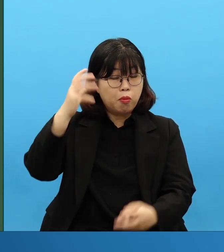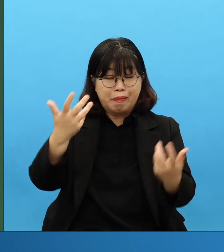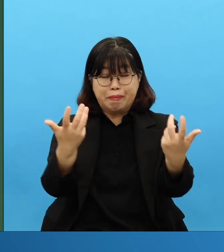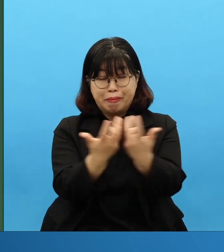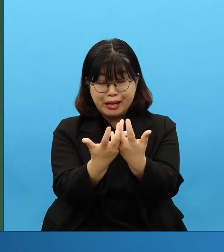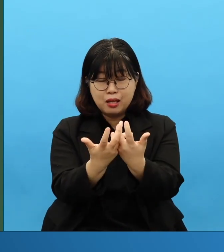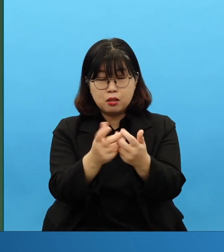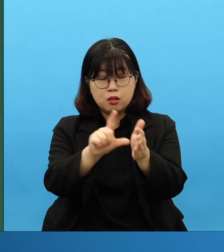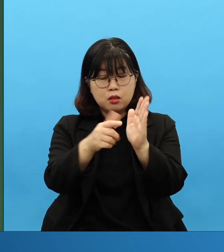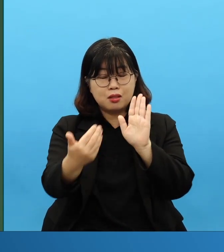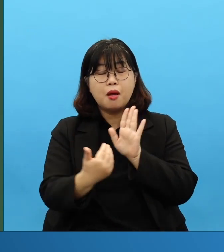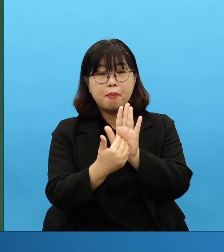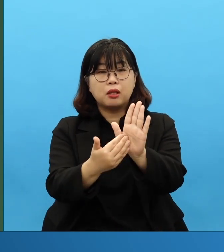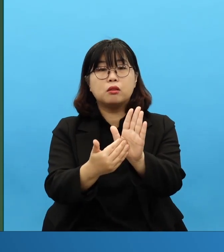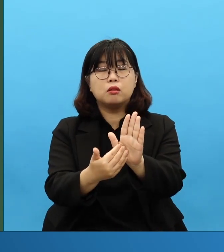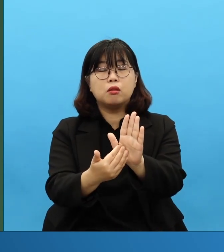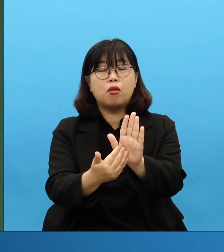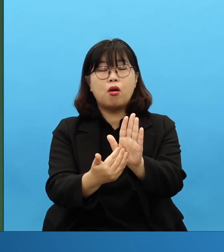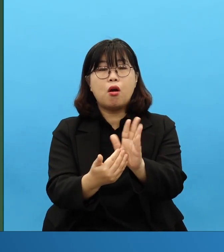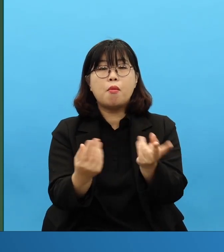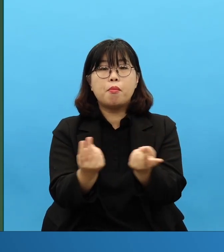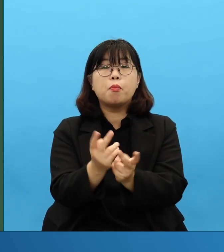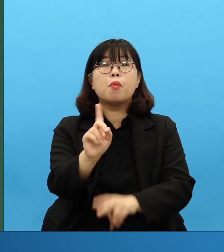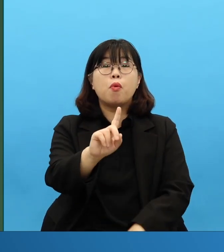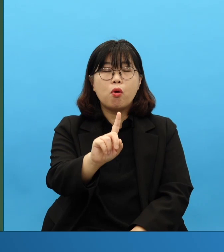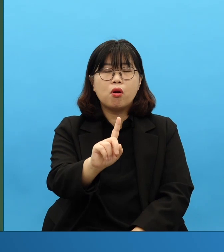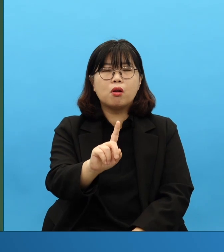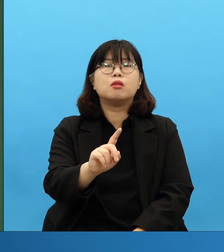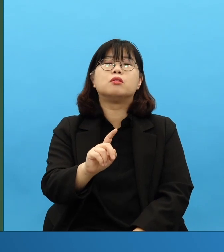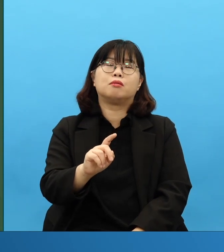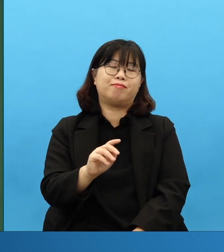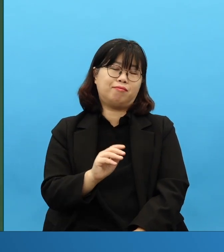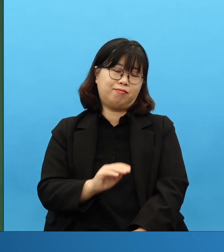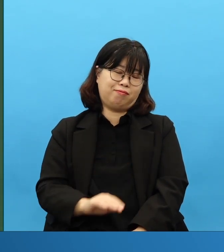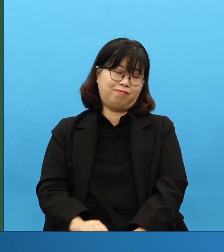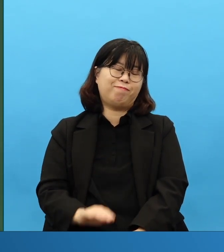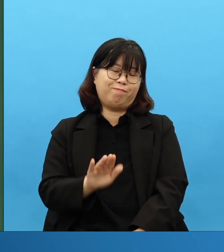시간표. 레므난트가 미르 하나님의 지각표를 사시ています.